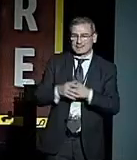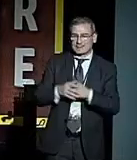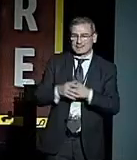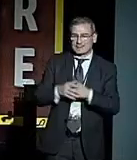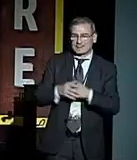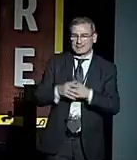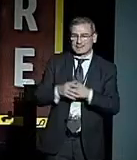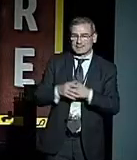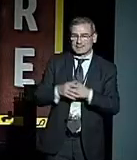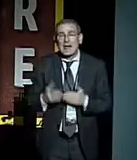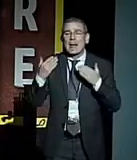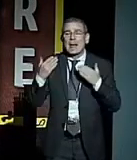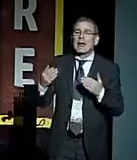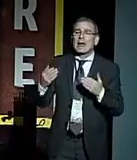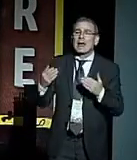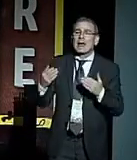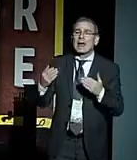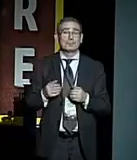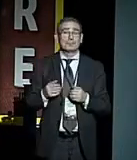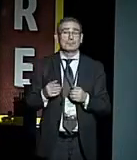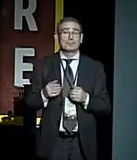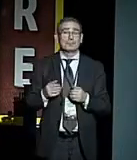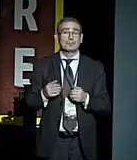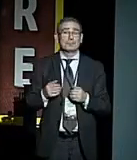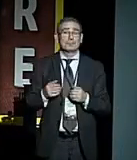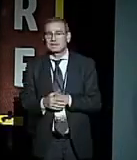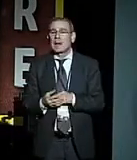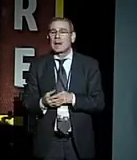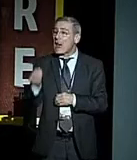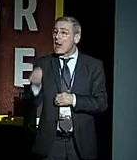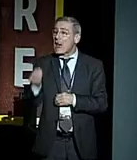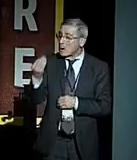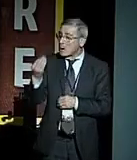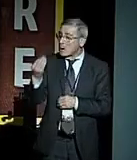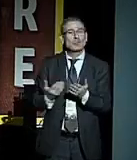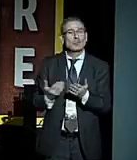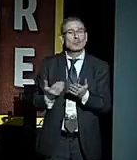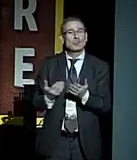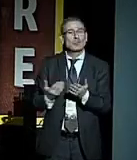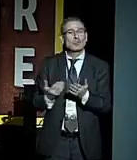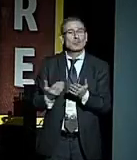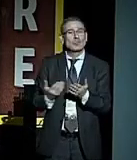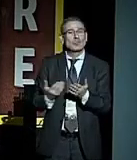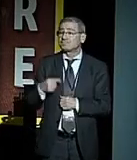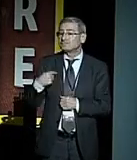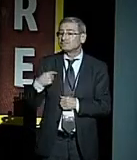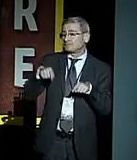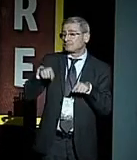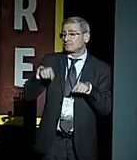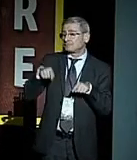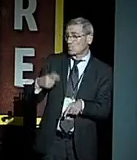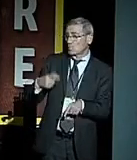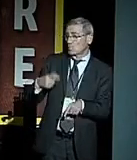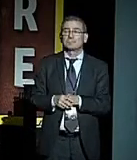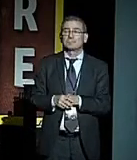Grazie mille per la possibilità di parlare, grazie in bocca al lupo alla nuova Presidente. E io oggi sono qui perché vorrei parlarvi